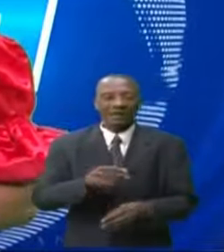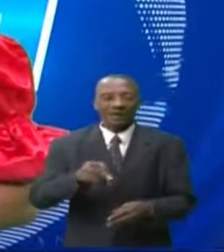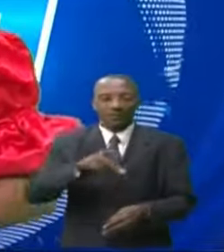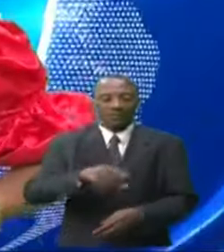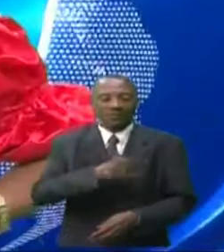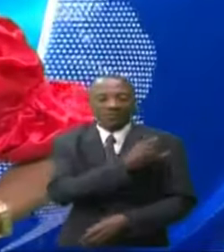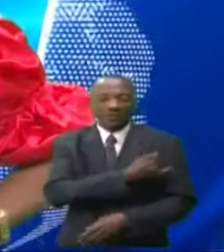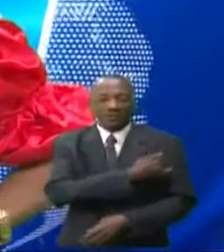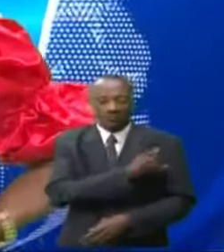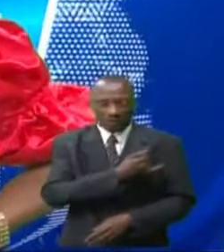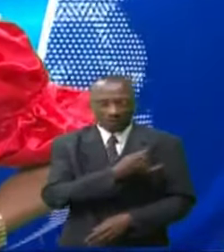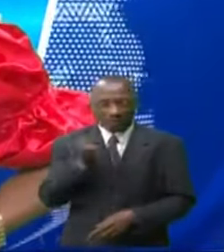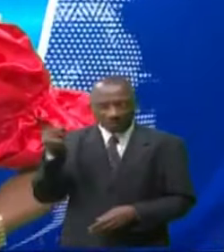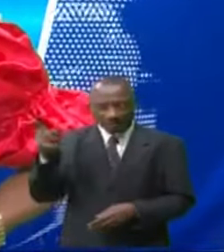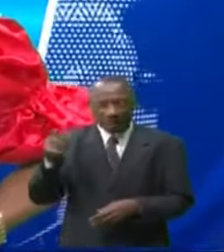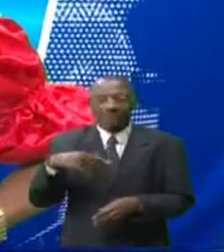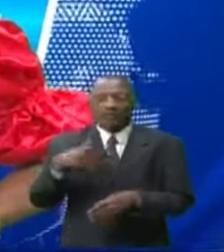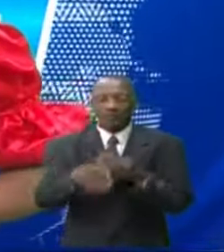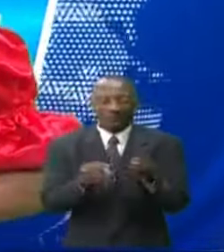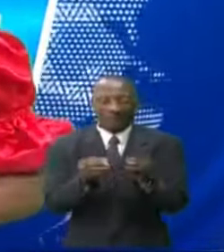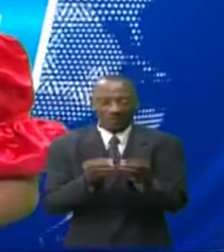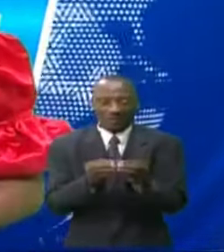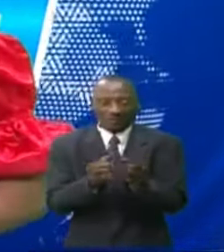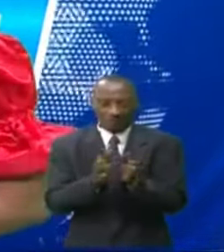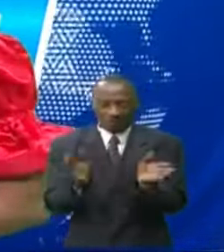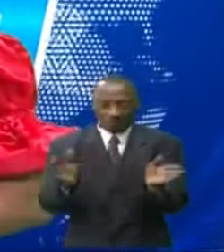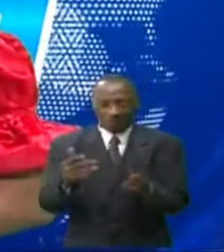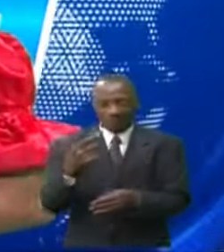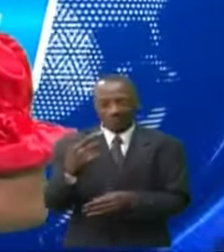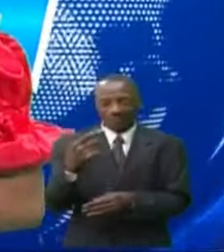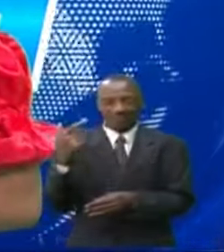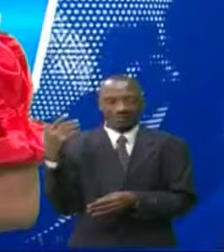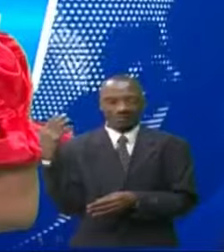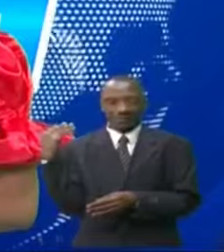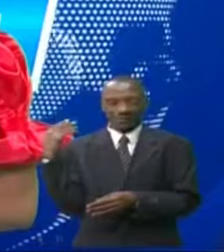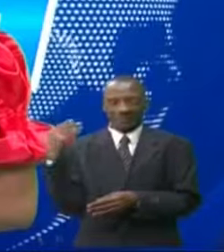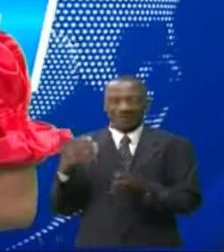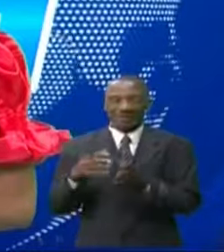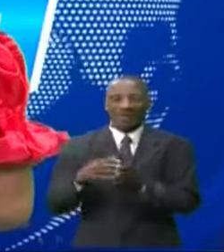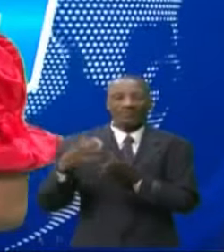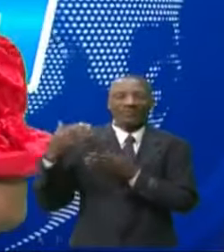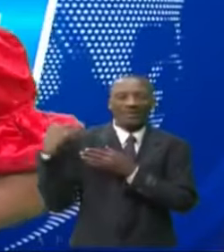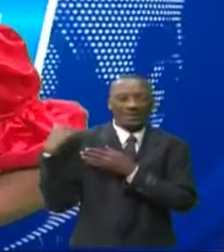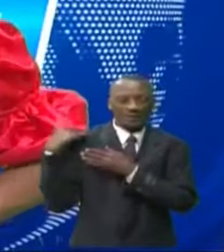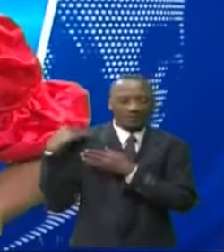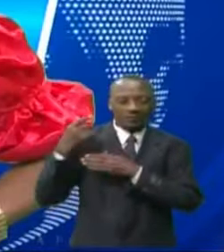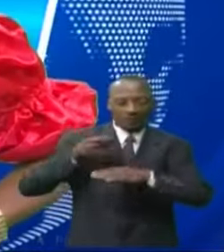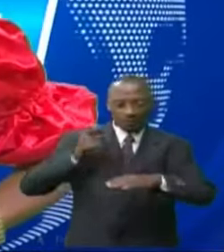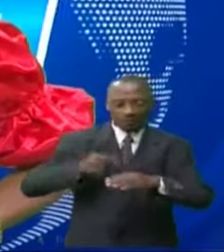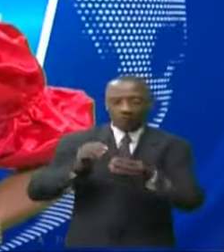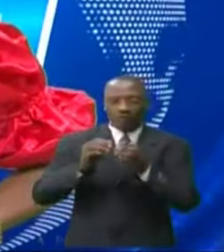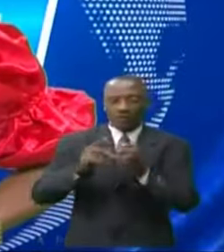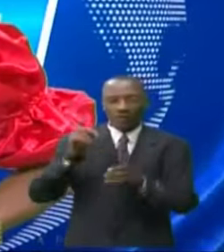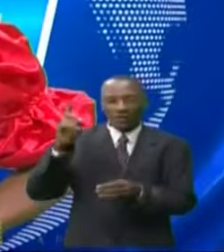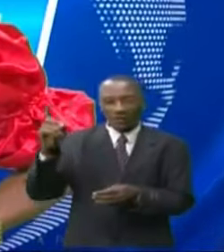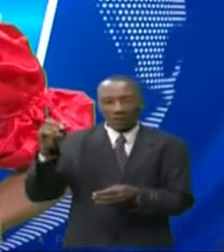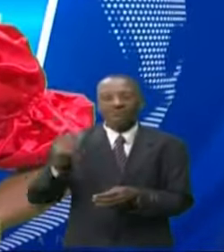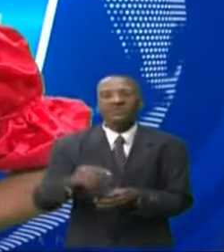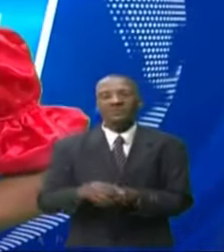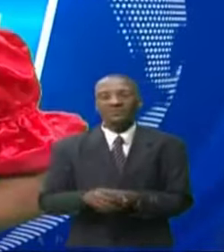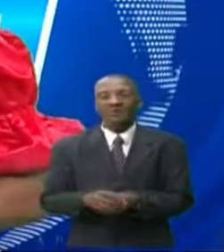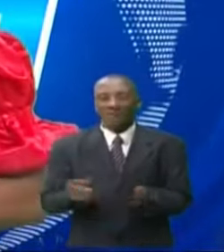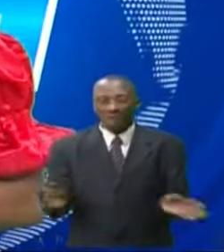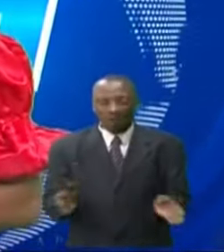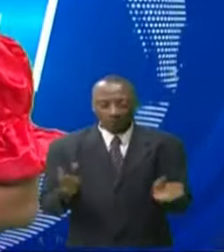général extraordinaire présidé mardi dernier par le bâtonnier Joseph Keta à leur mission et de renforcer le corps dans